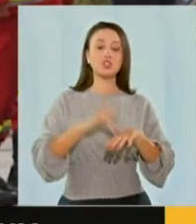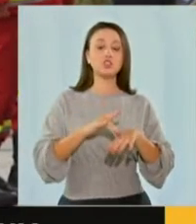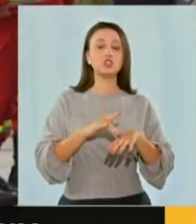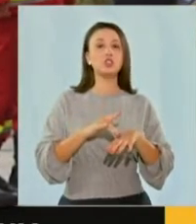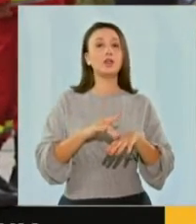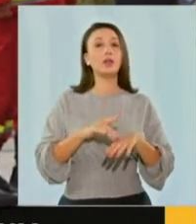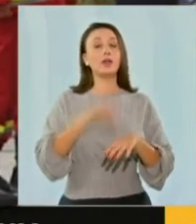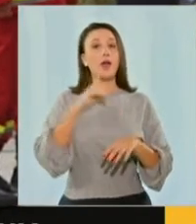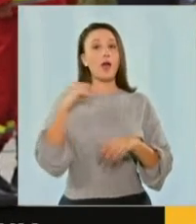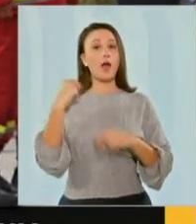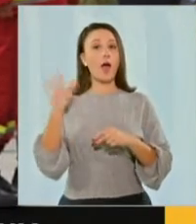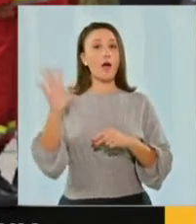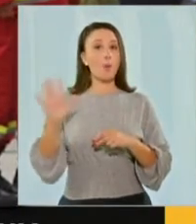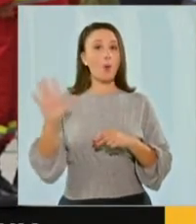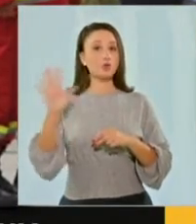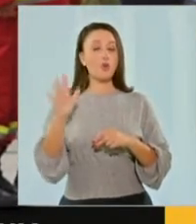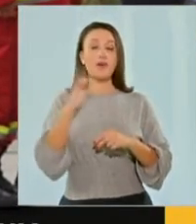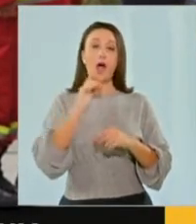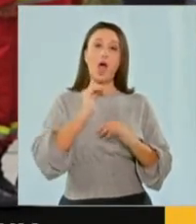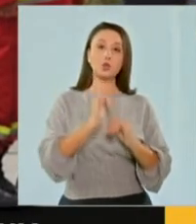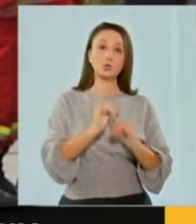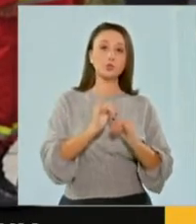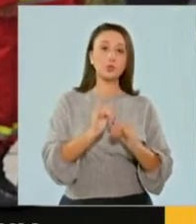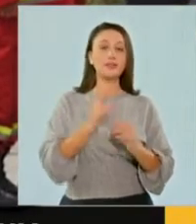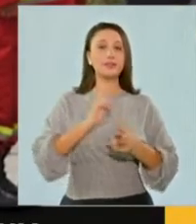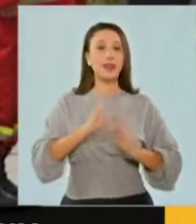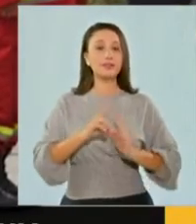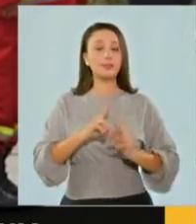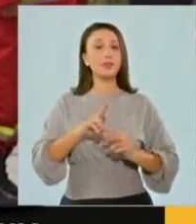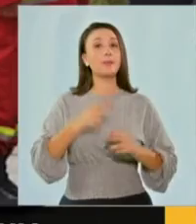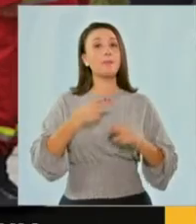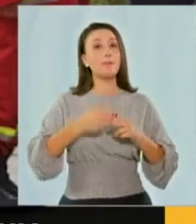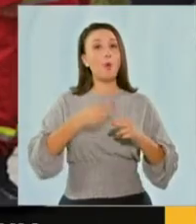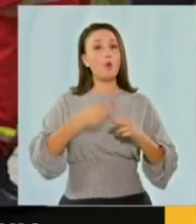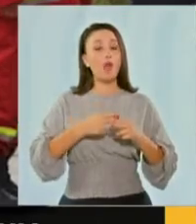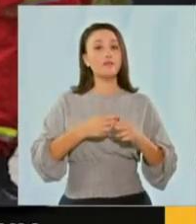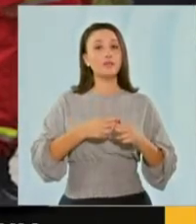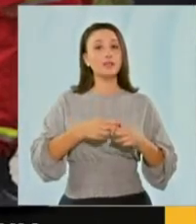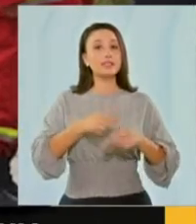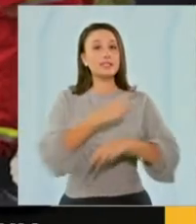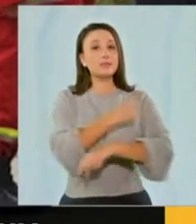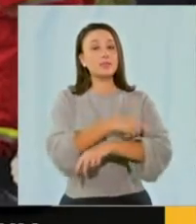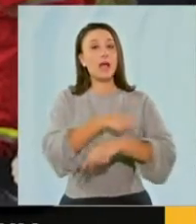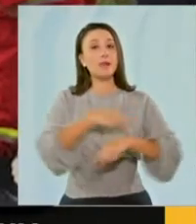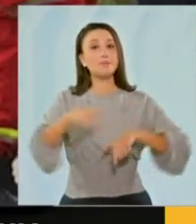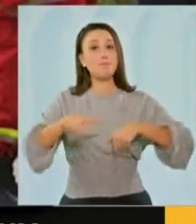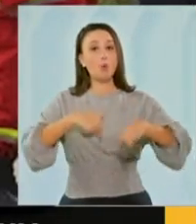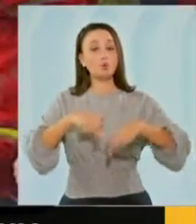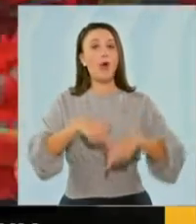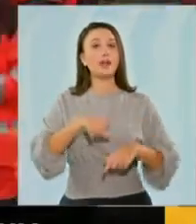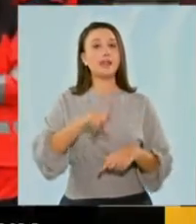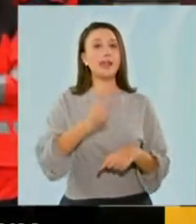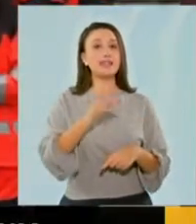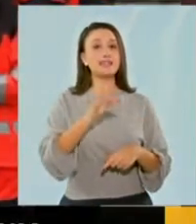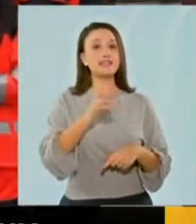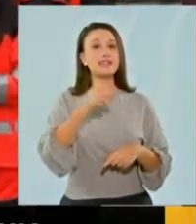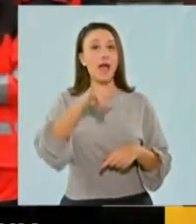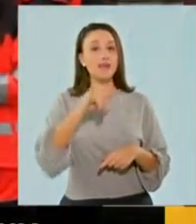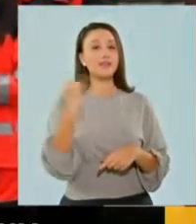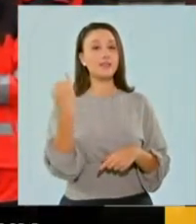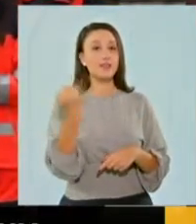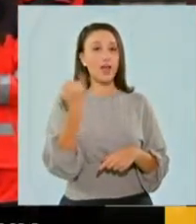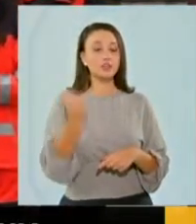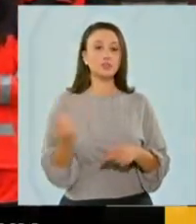paramedicii de peste Prut vor ajuta la tratarea pacienților infectați care se află la Spitalul Modular din Comuna Lețcani din județul Iași. Li se adaugă